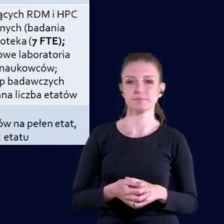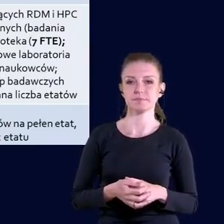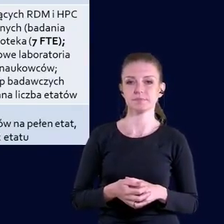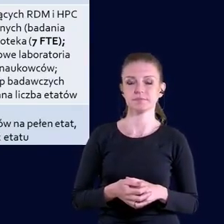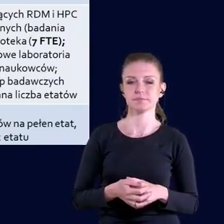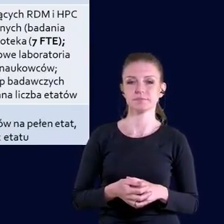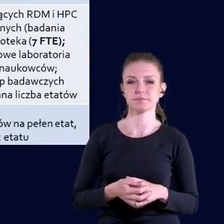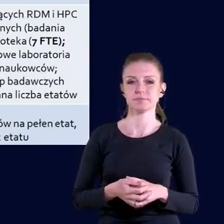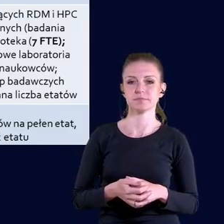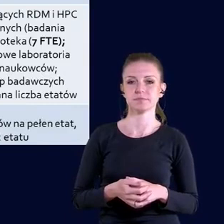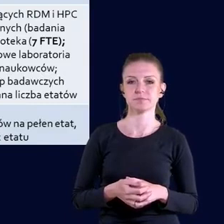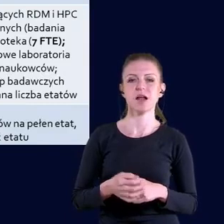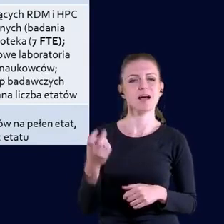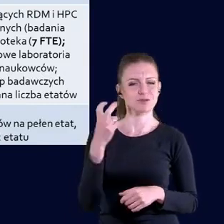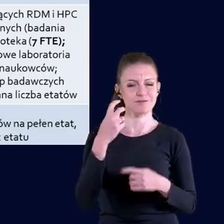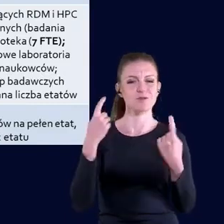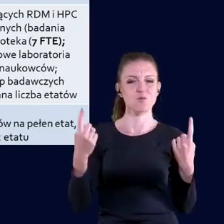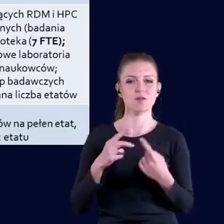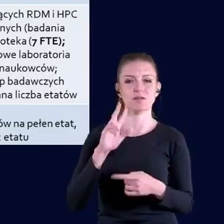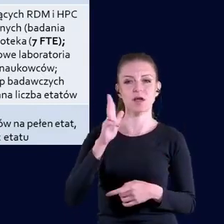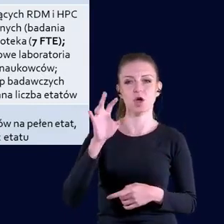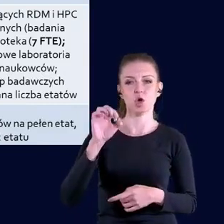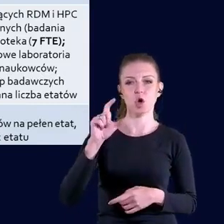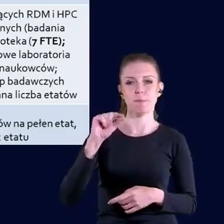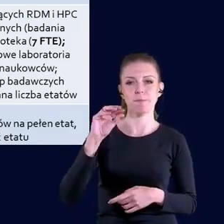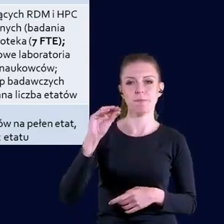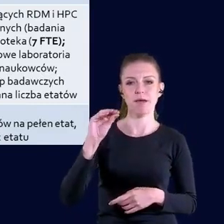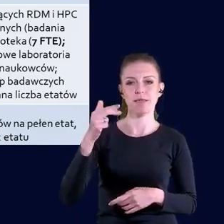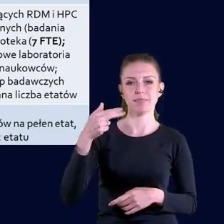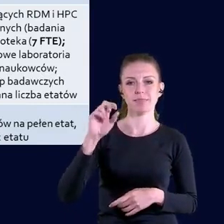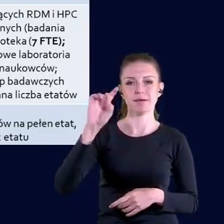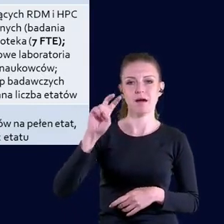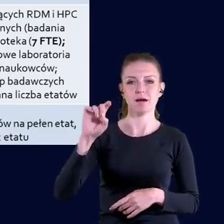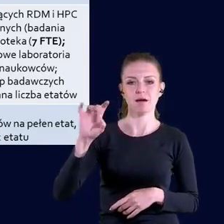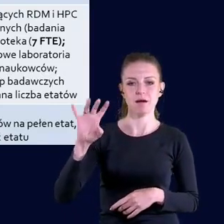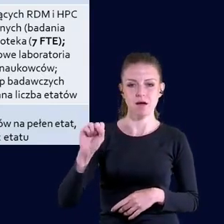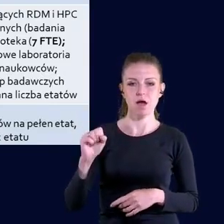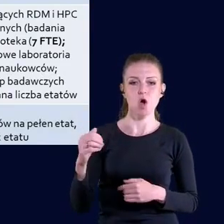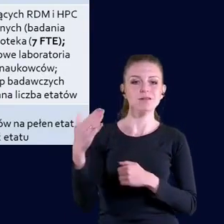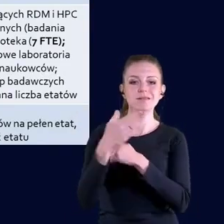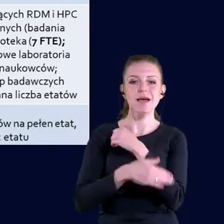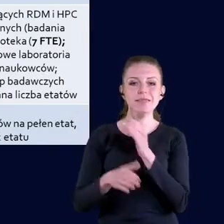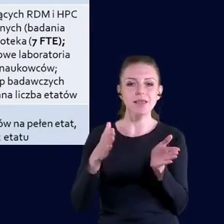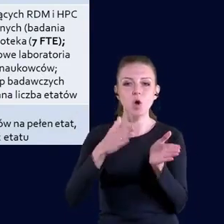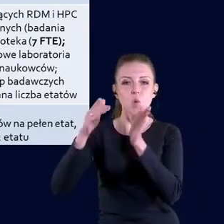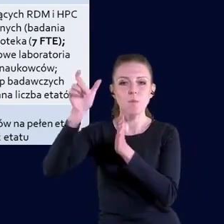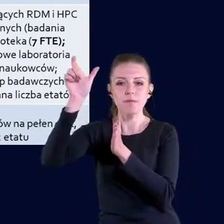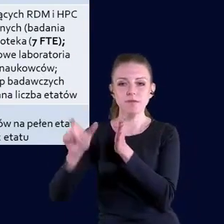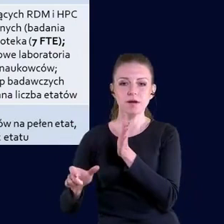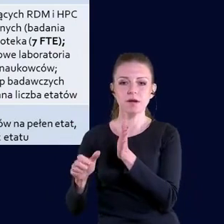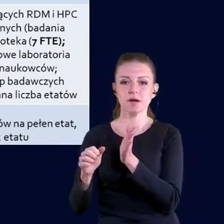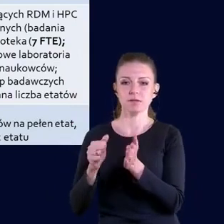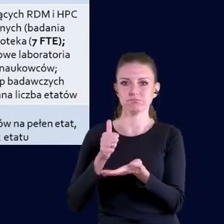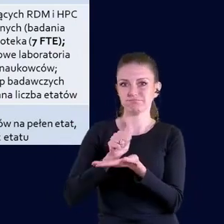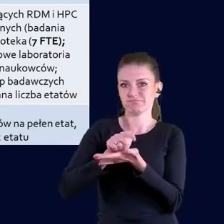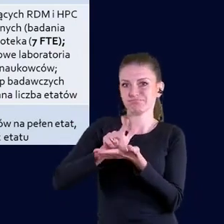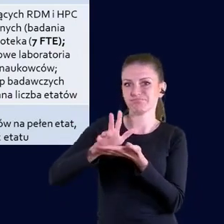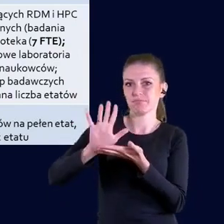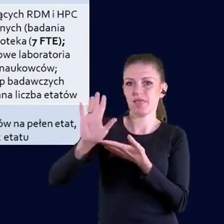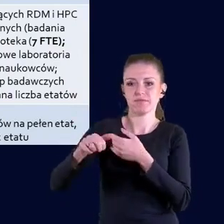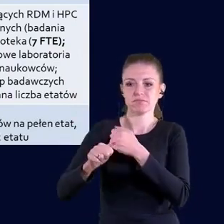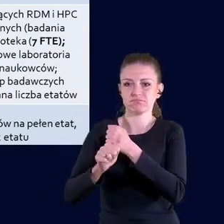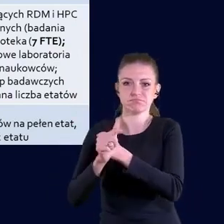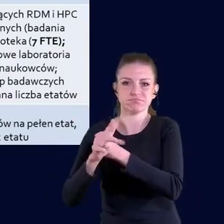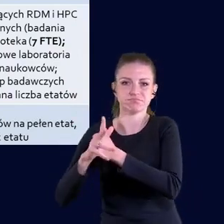sytuacja jest w Kopenhadze to jak państwo widzą ostatnia kolumna kilkanaście albo nawet kilkadziesiąt osób